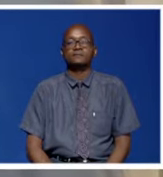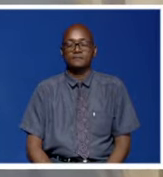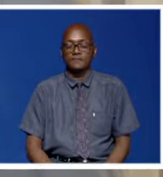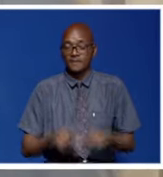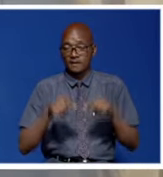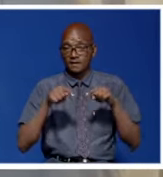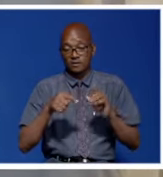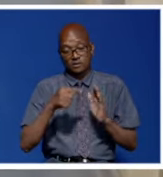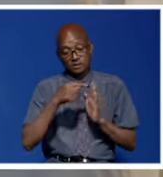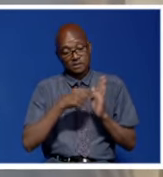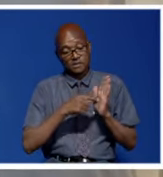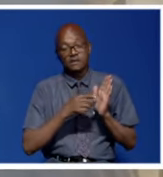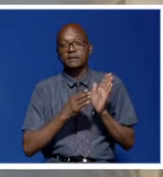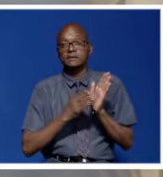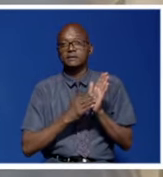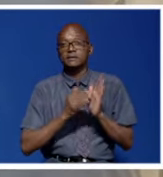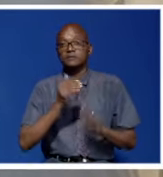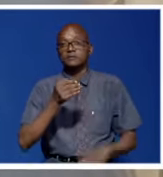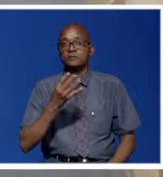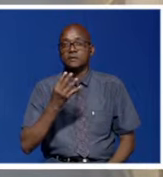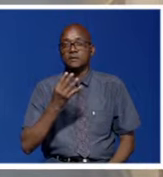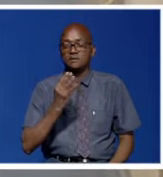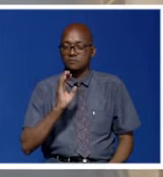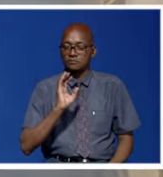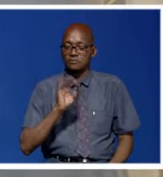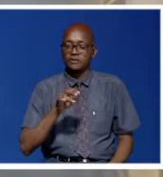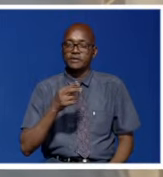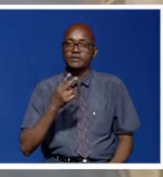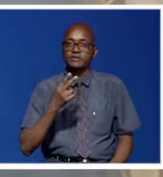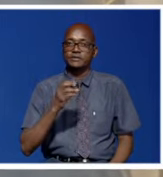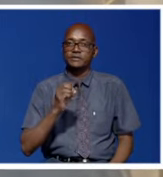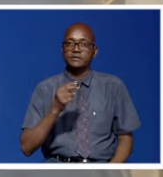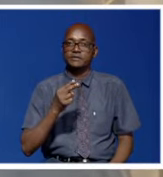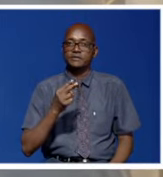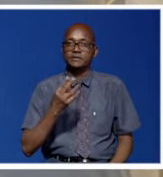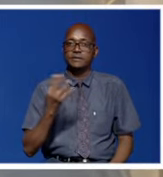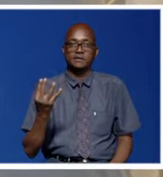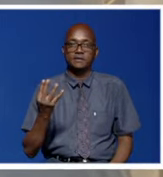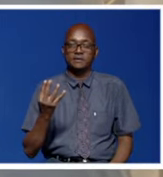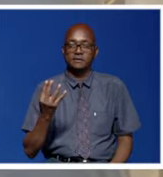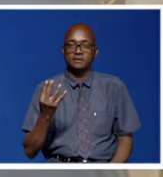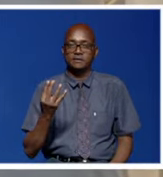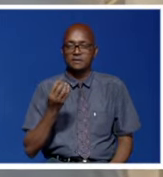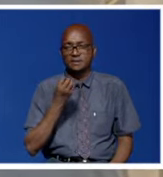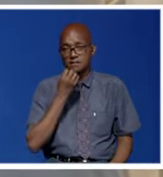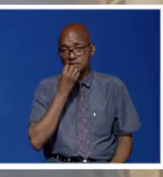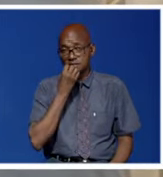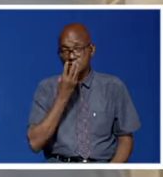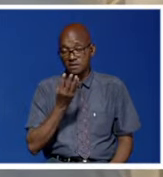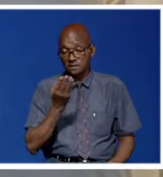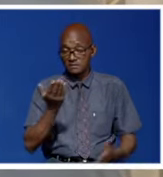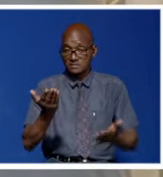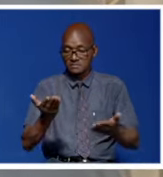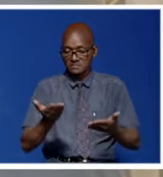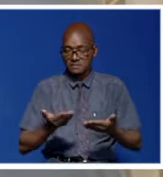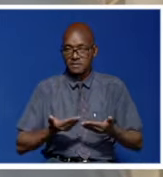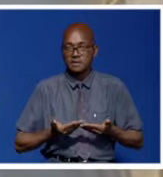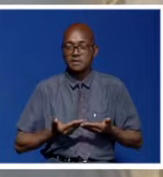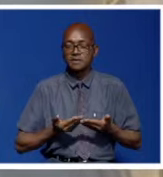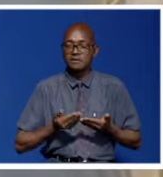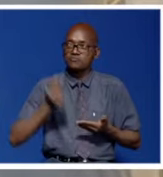Mwezi wa 4 mwaka 2024 nimepokea taarifa za